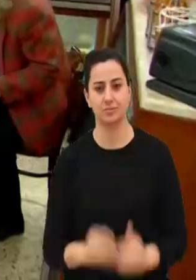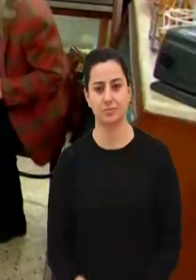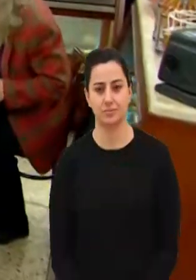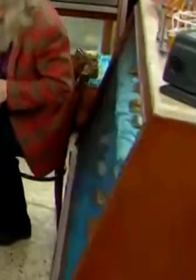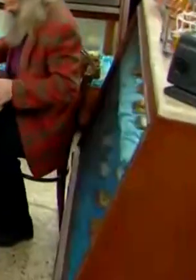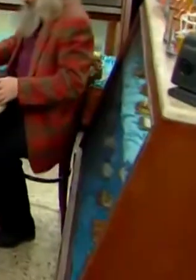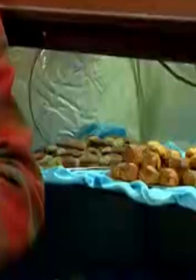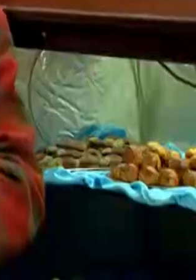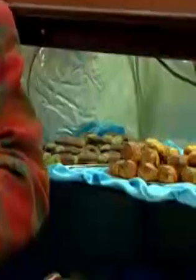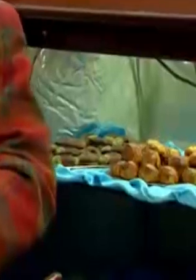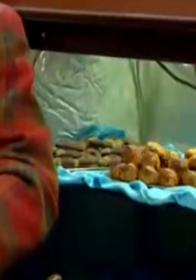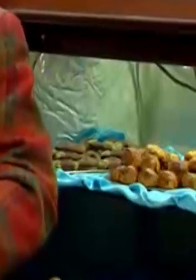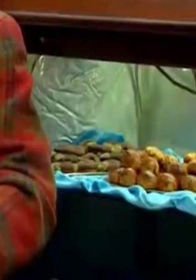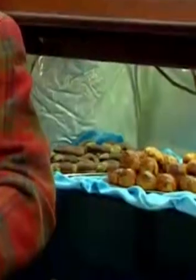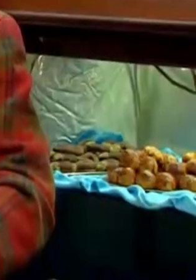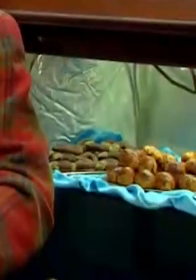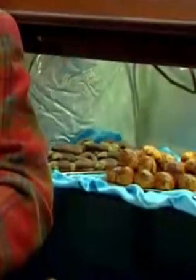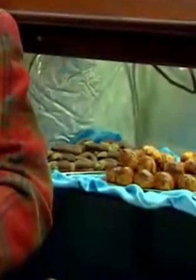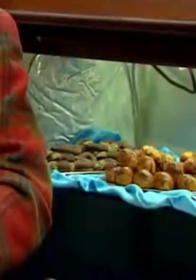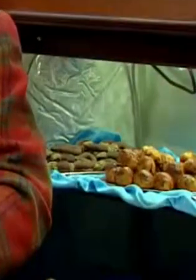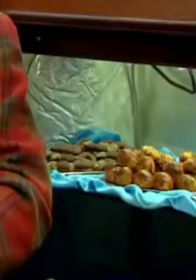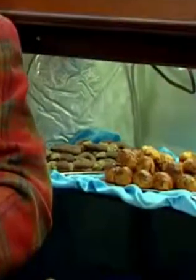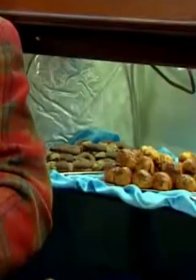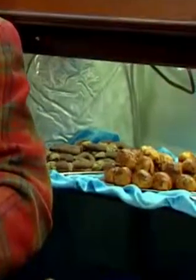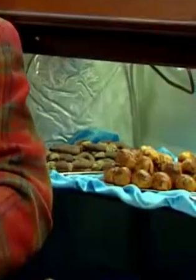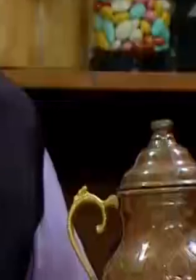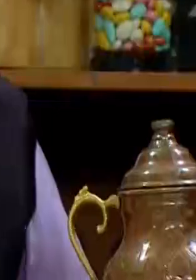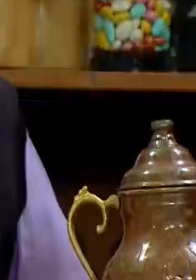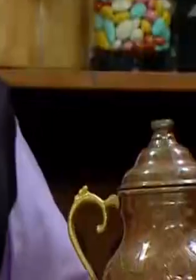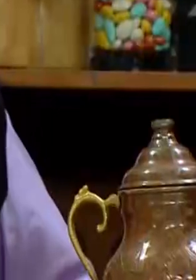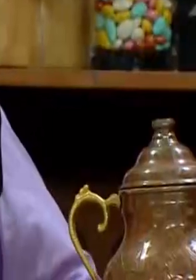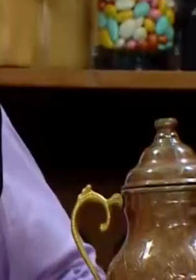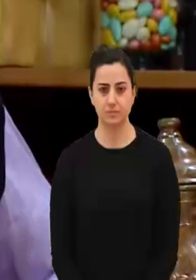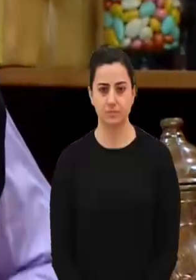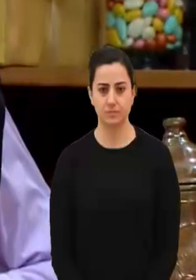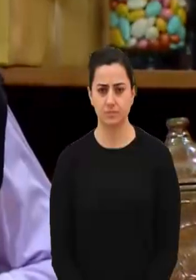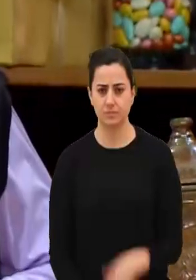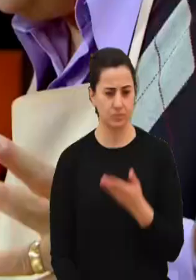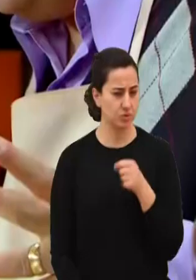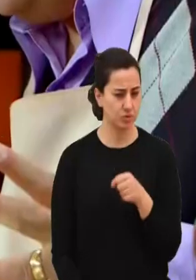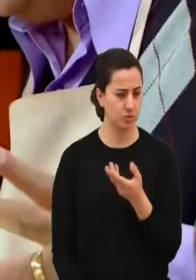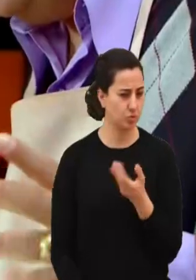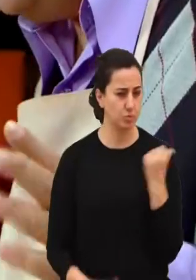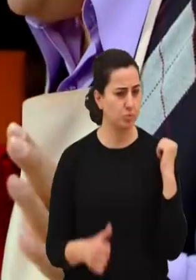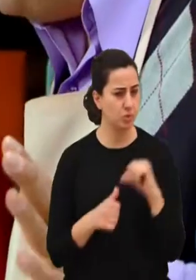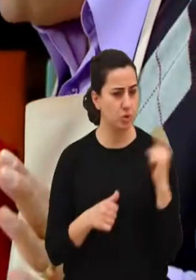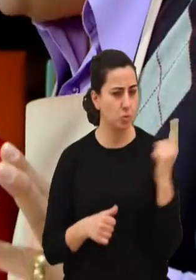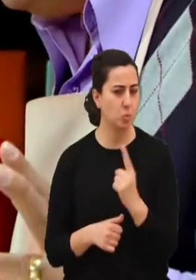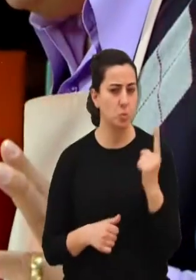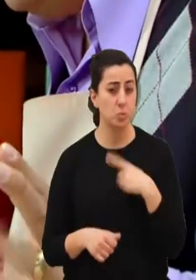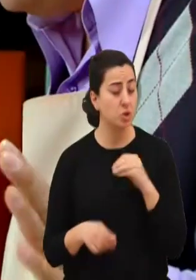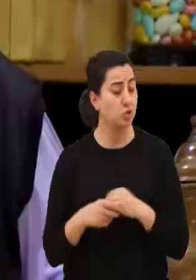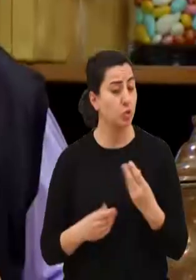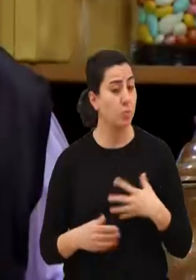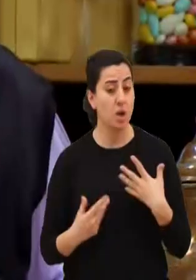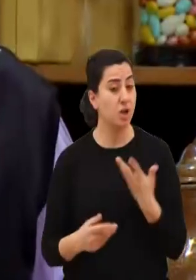günler. Adam gidince Basri memnun gülümsemesiyle çantaya yoğunlaştı. Çanta gene geldi. Acayip merak